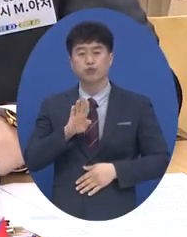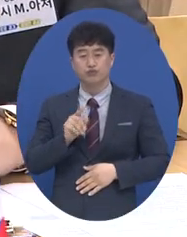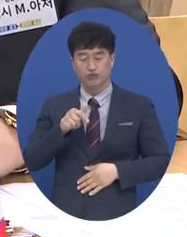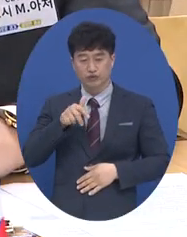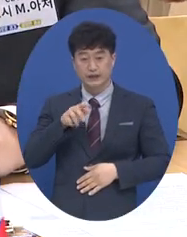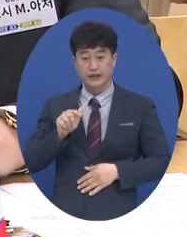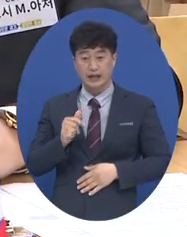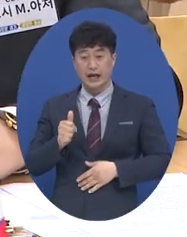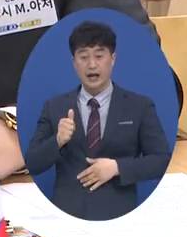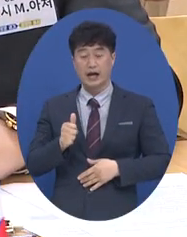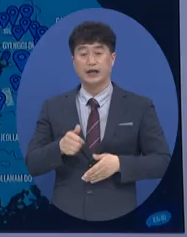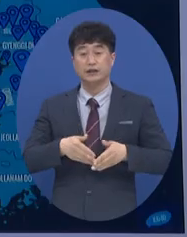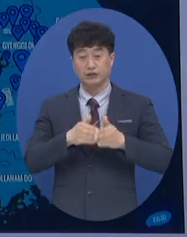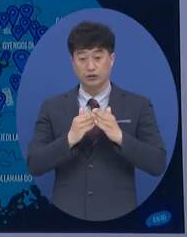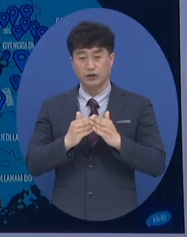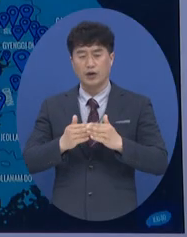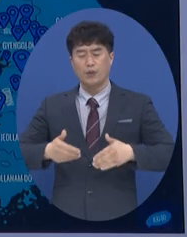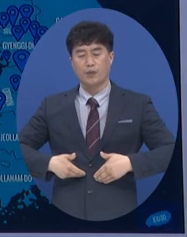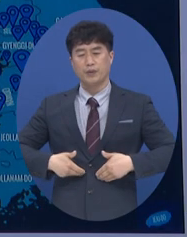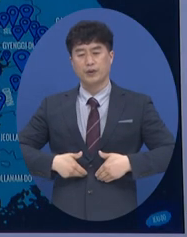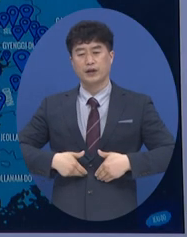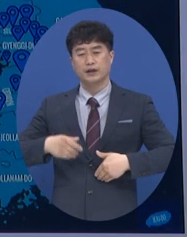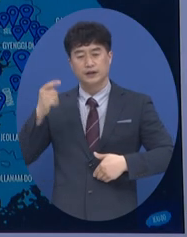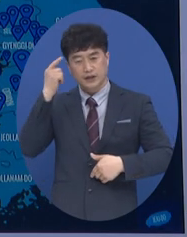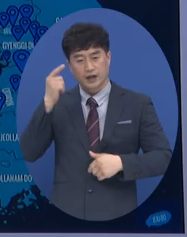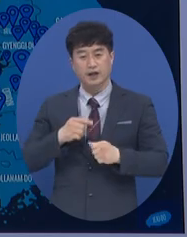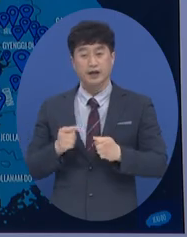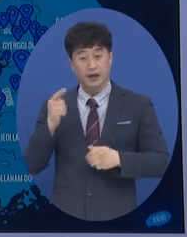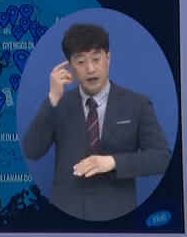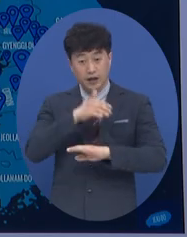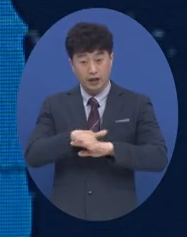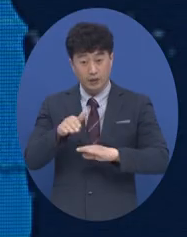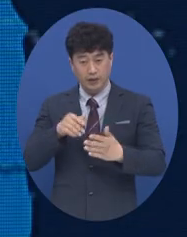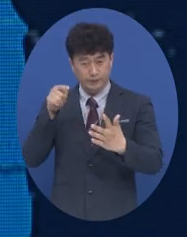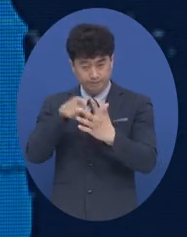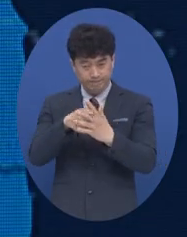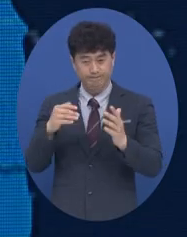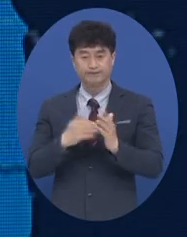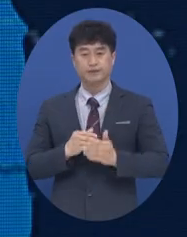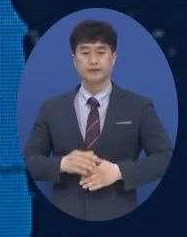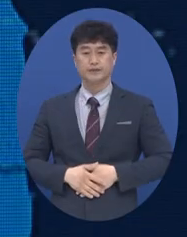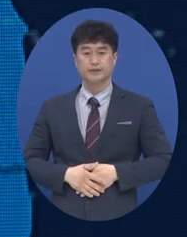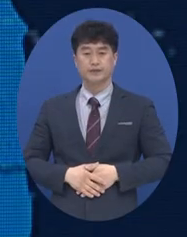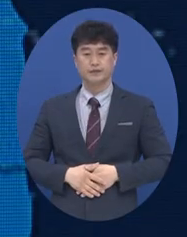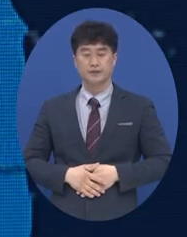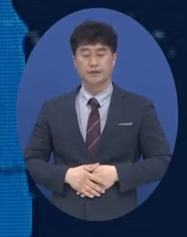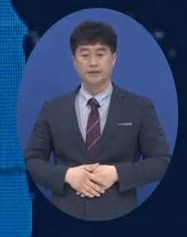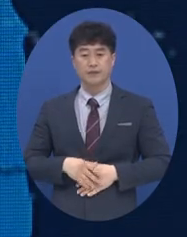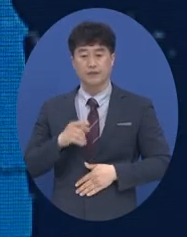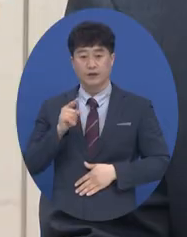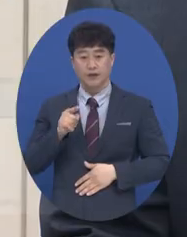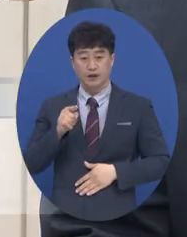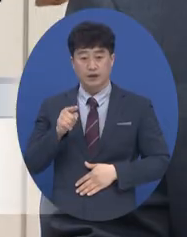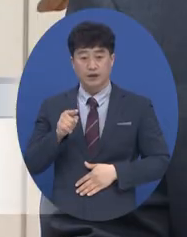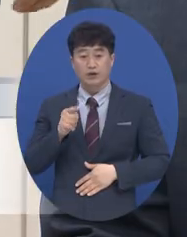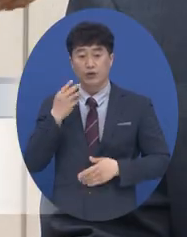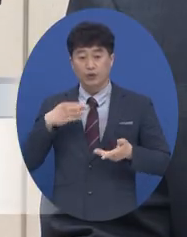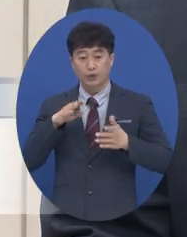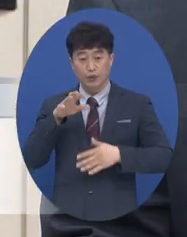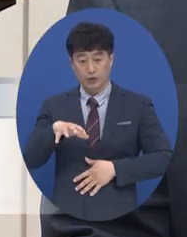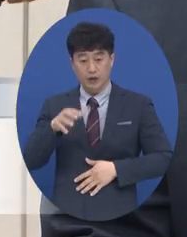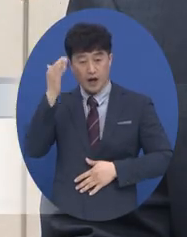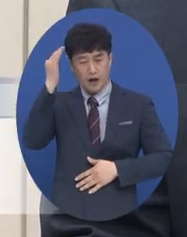육성에 꼭 필요하다는 판단이었고, 전략은 적중했습니다. Gyeonggi Province is home to